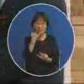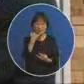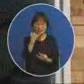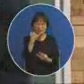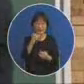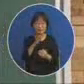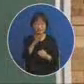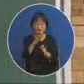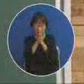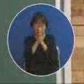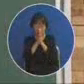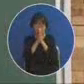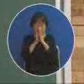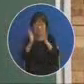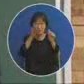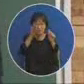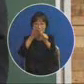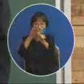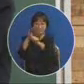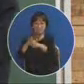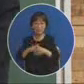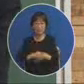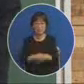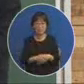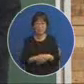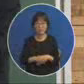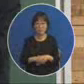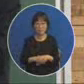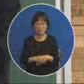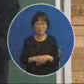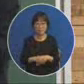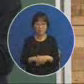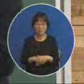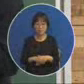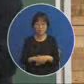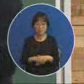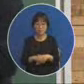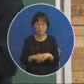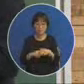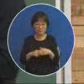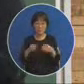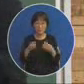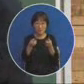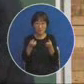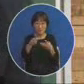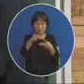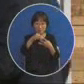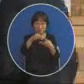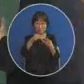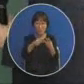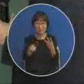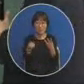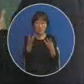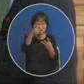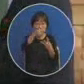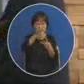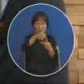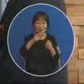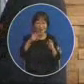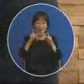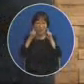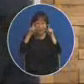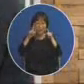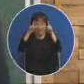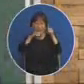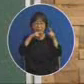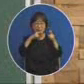this. 양의 피 바른 날 나왔습니다. 유월절. The day they applied the blood of the lamb, they came out from Egypt. That was the